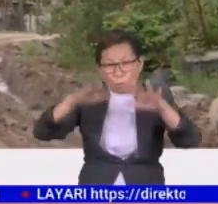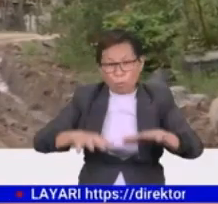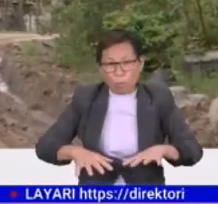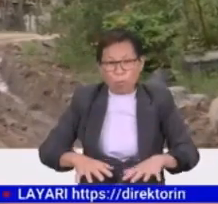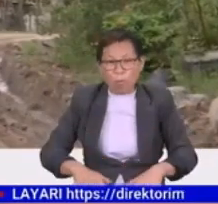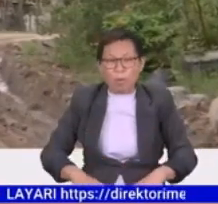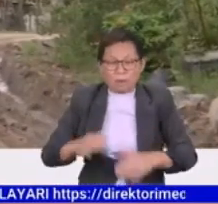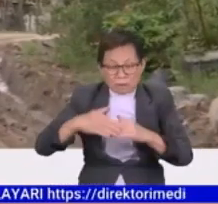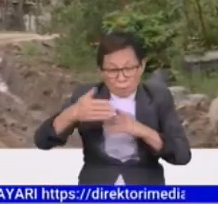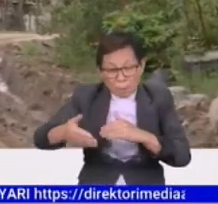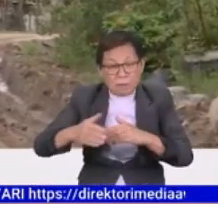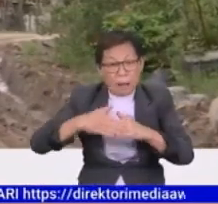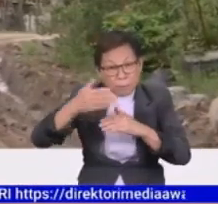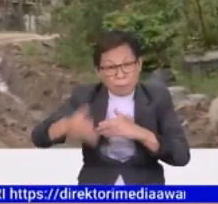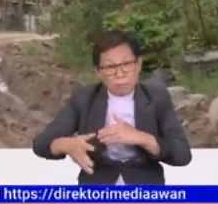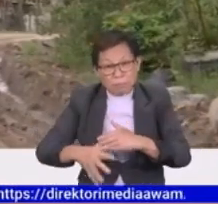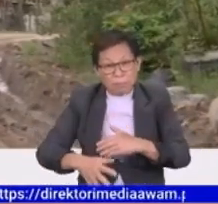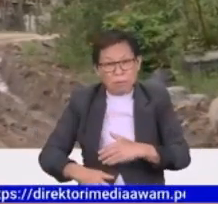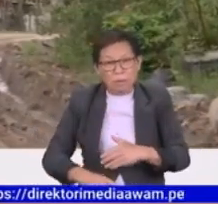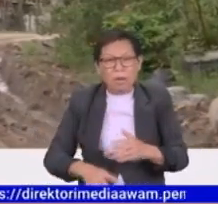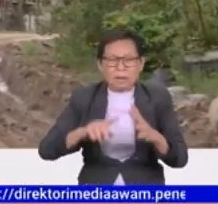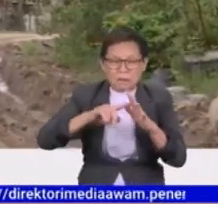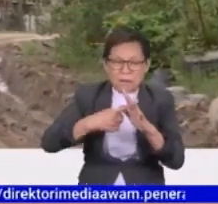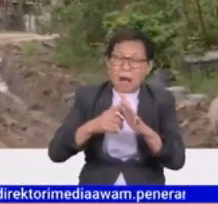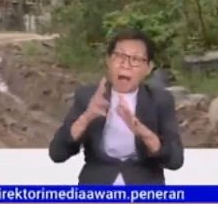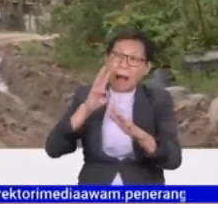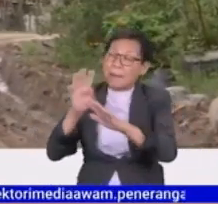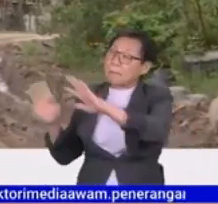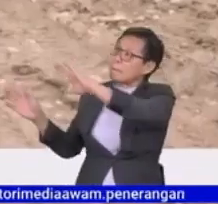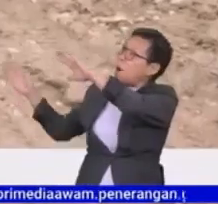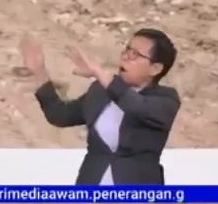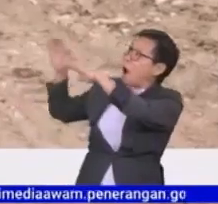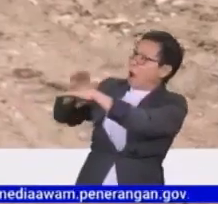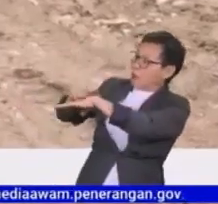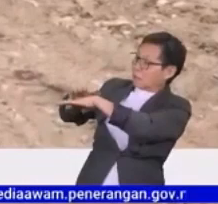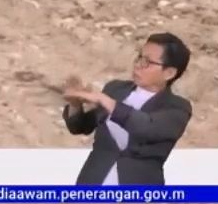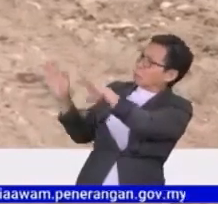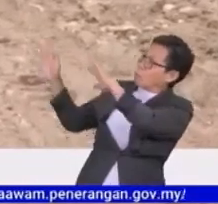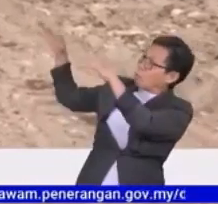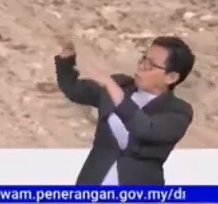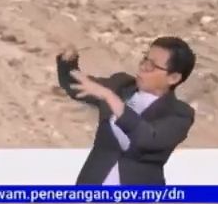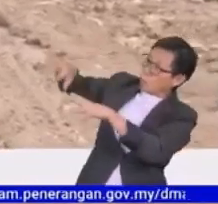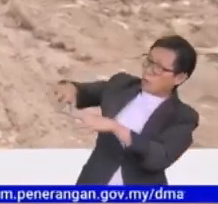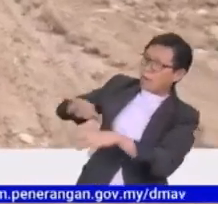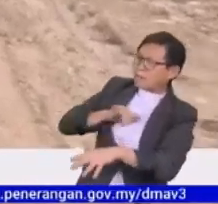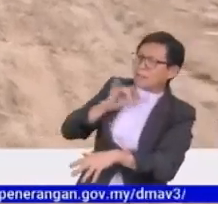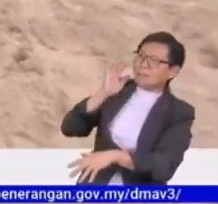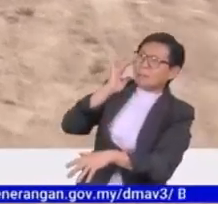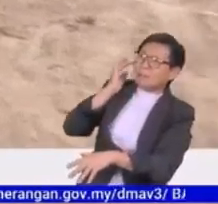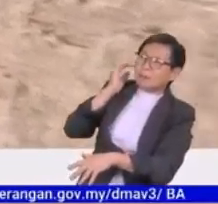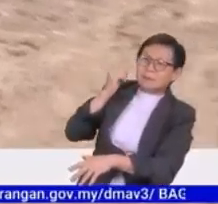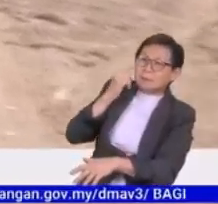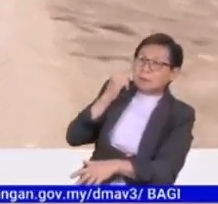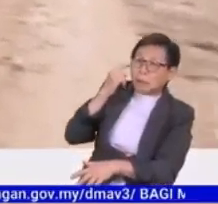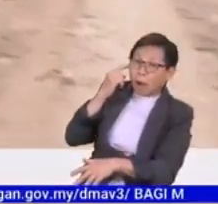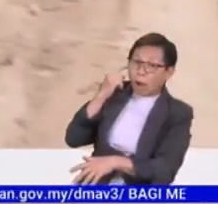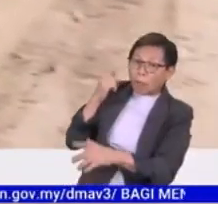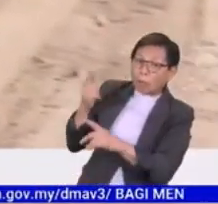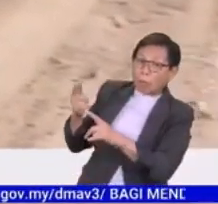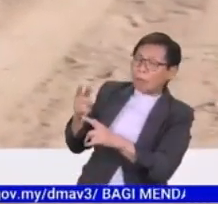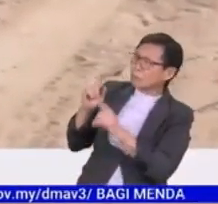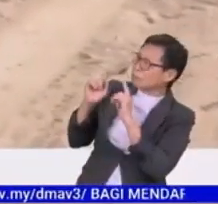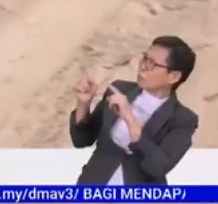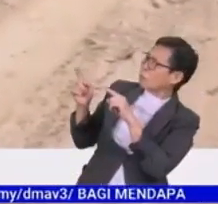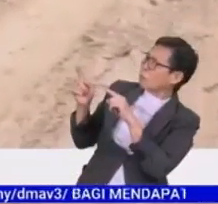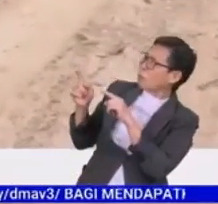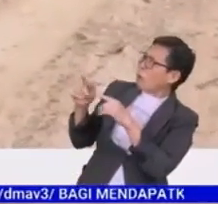botol-botol saya lepas itu air dari atas ada keluar tapi saya tidak sangka itu air begitu begitu saja